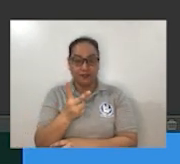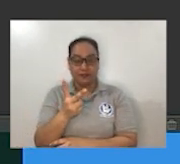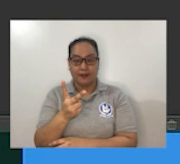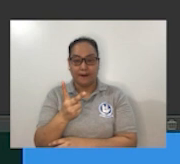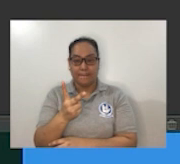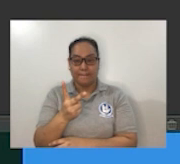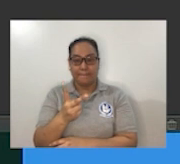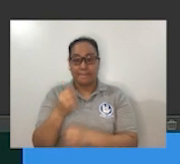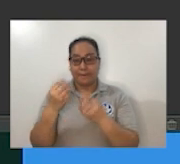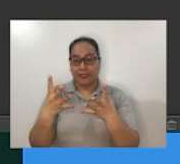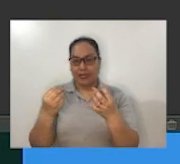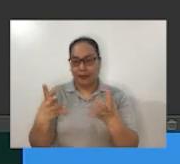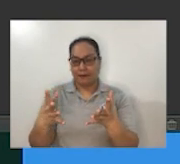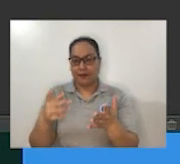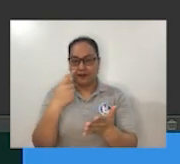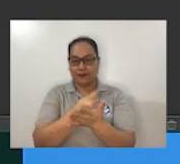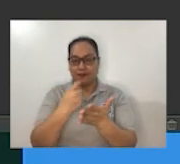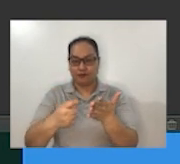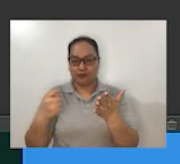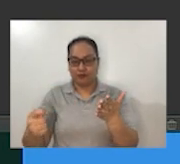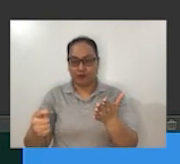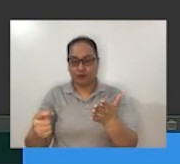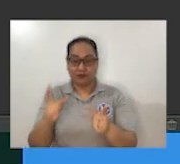nyo, napakadami niyang tools, di ba?